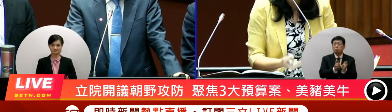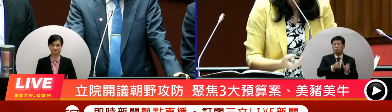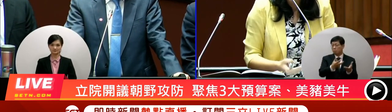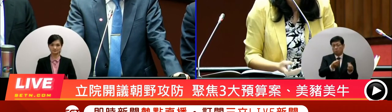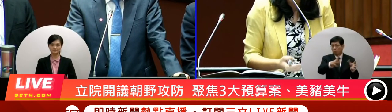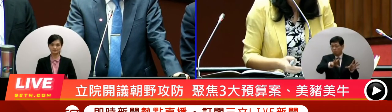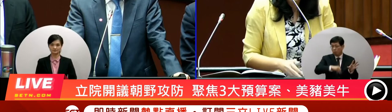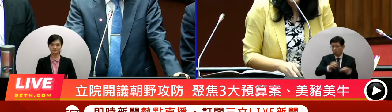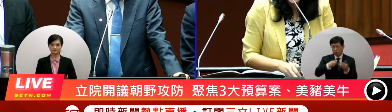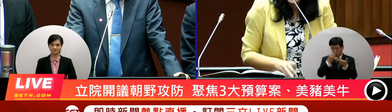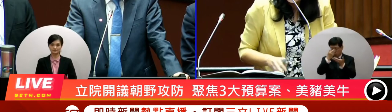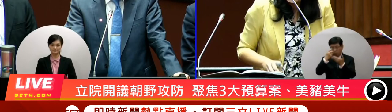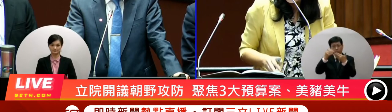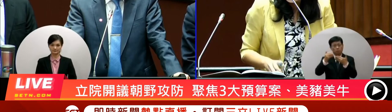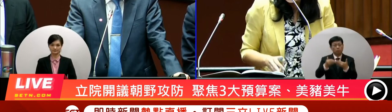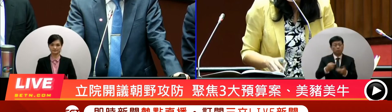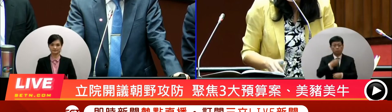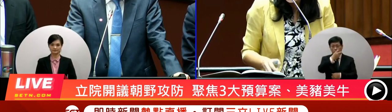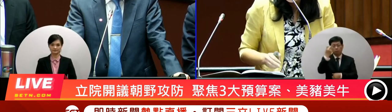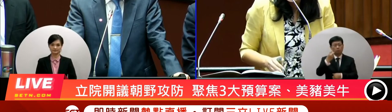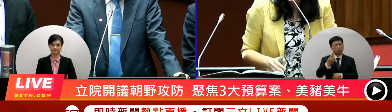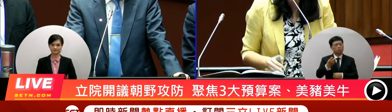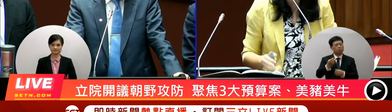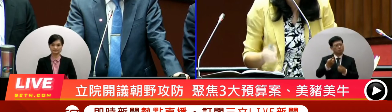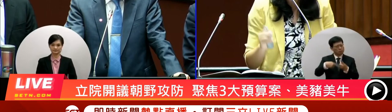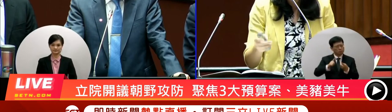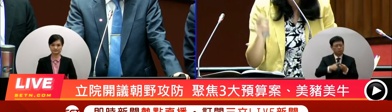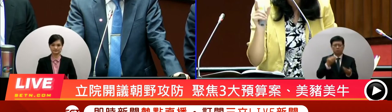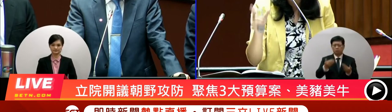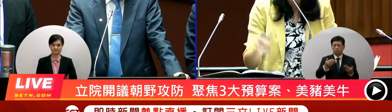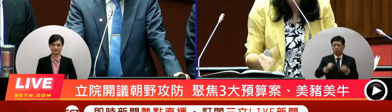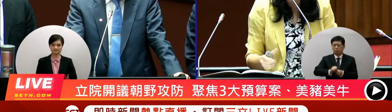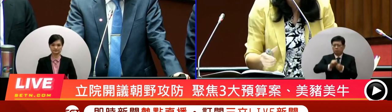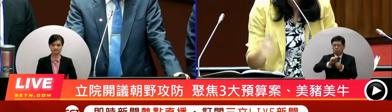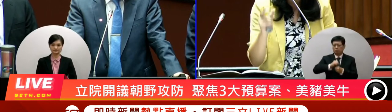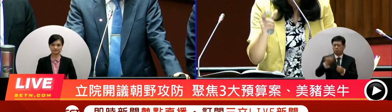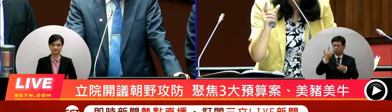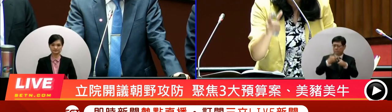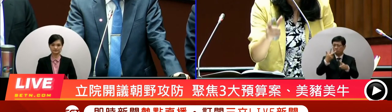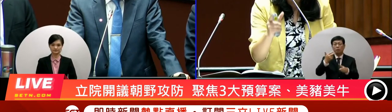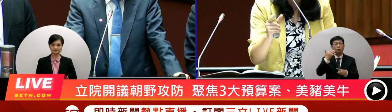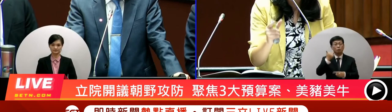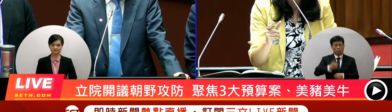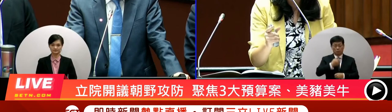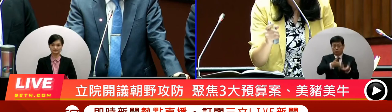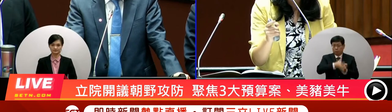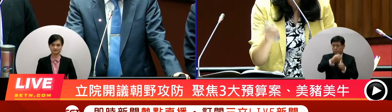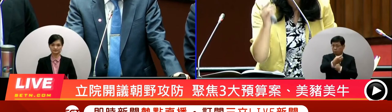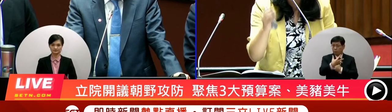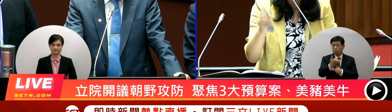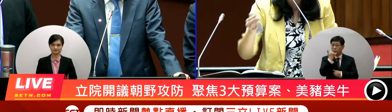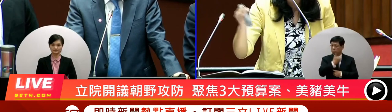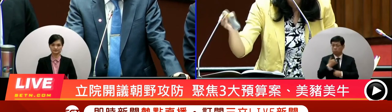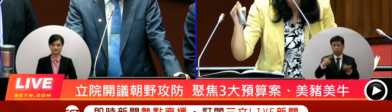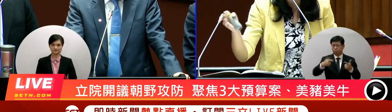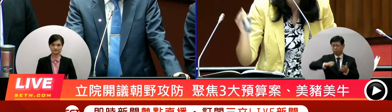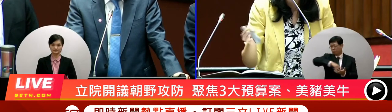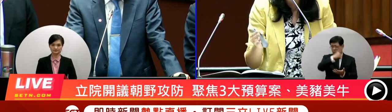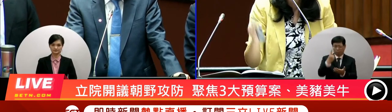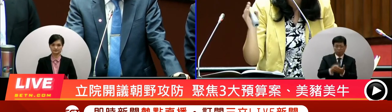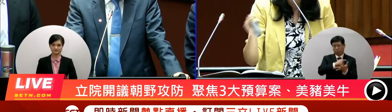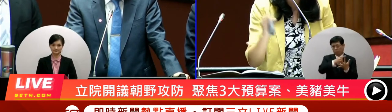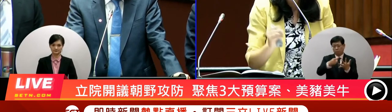去找的资料，公开资料来讲，我们预计逐批检验的能量可能需要增加到7倍。那如果按照部长刚刚讲的，可能不是全部